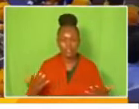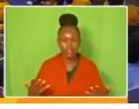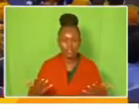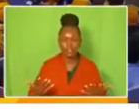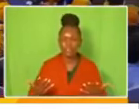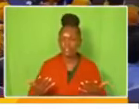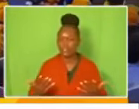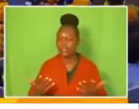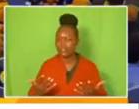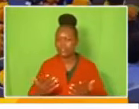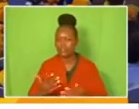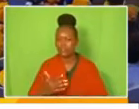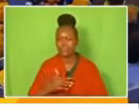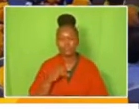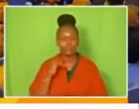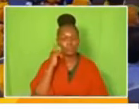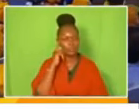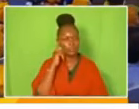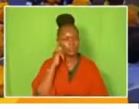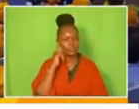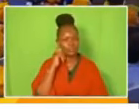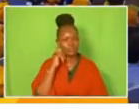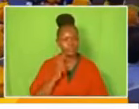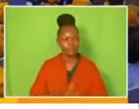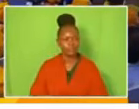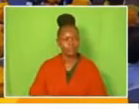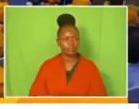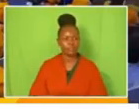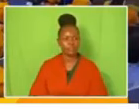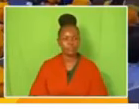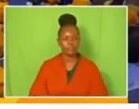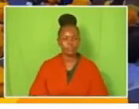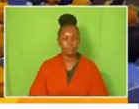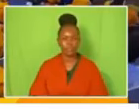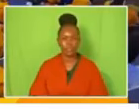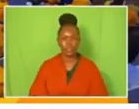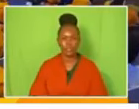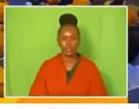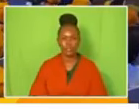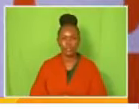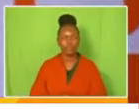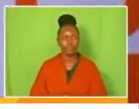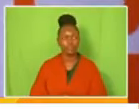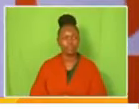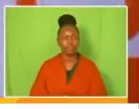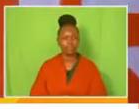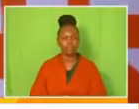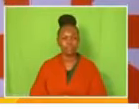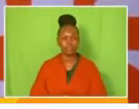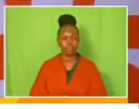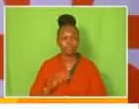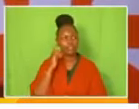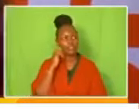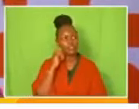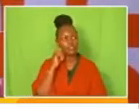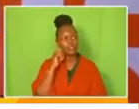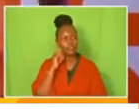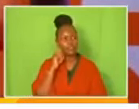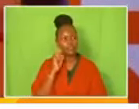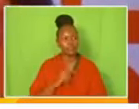Badi, Sifuna, nani? Ichama inahitaji Oparanya.